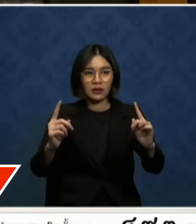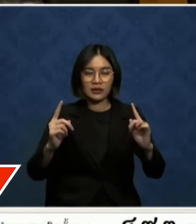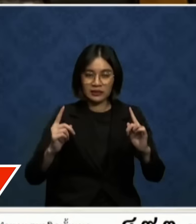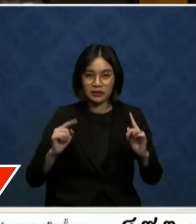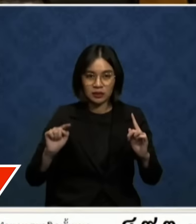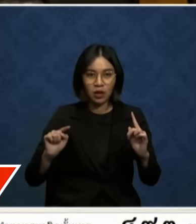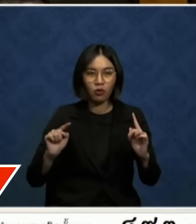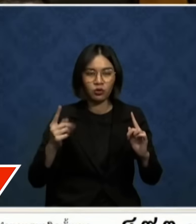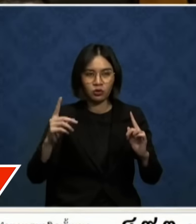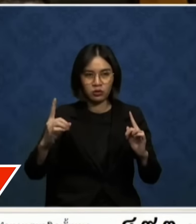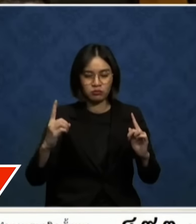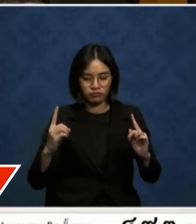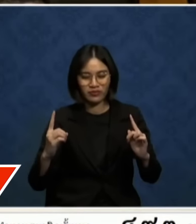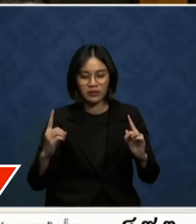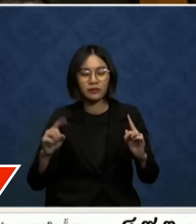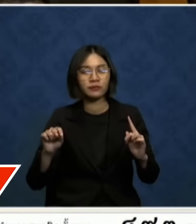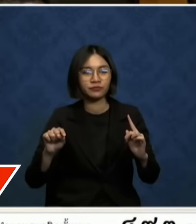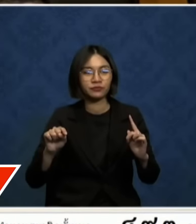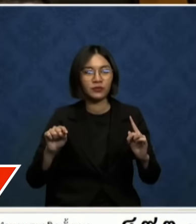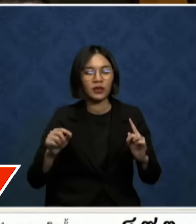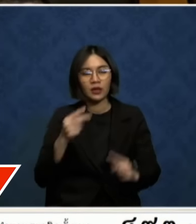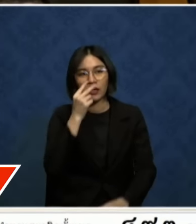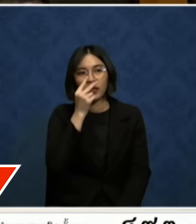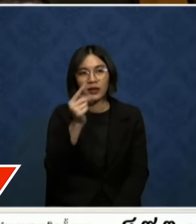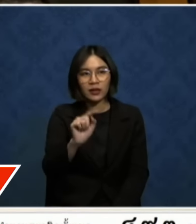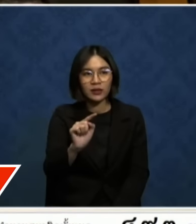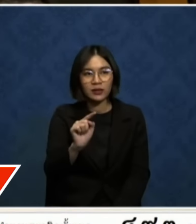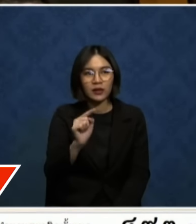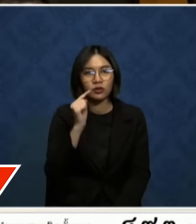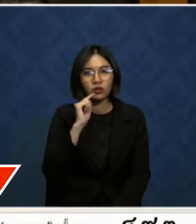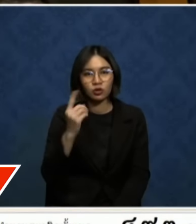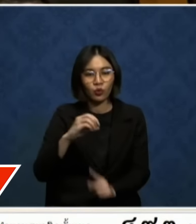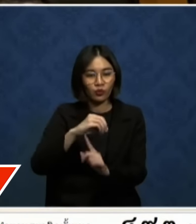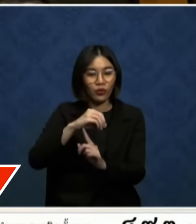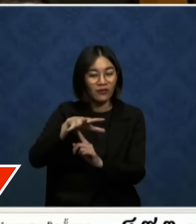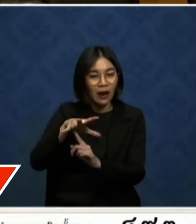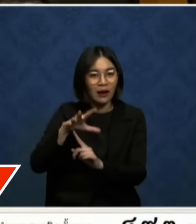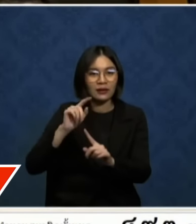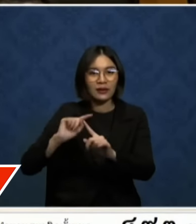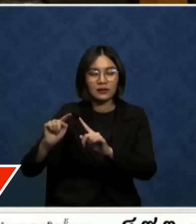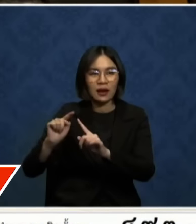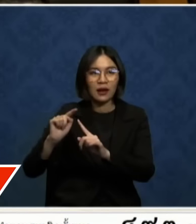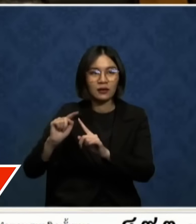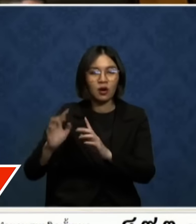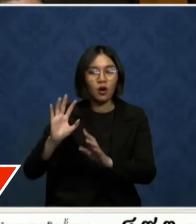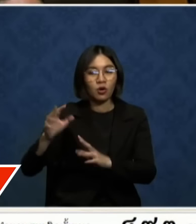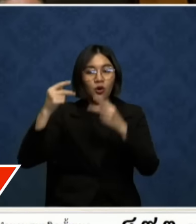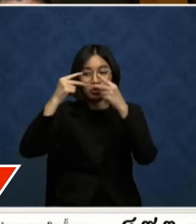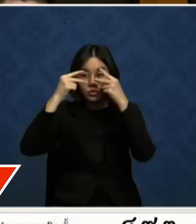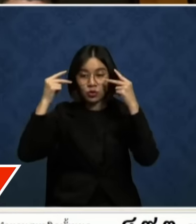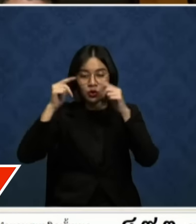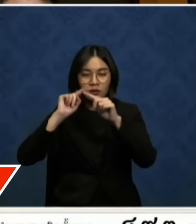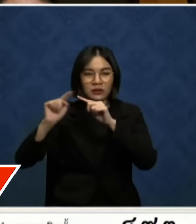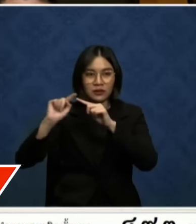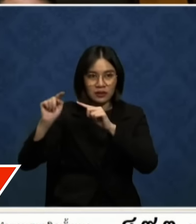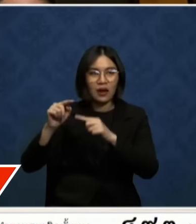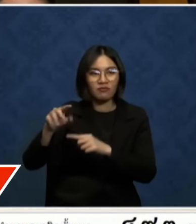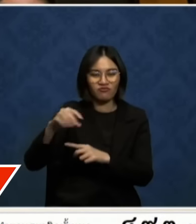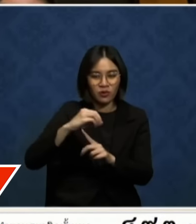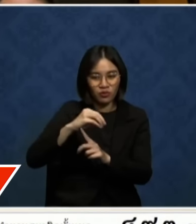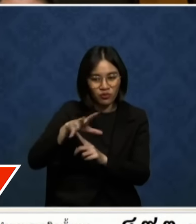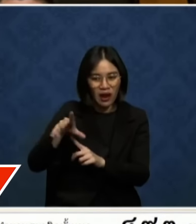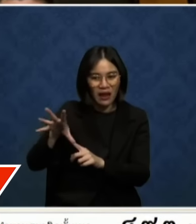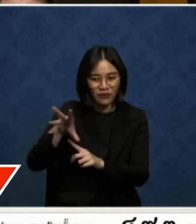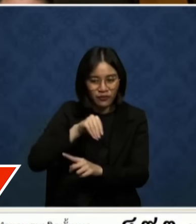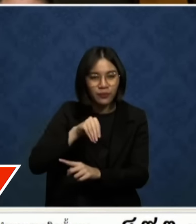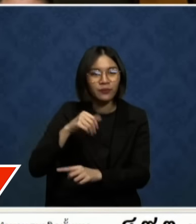ะครับซึ่งส่วนใหญ่นะครับเราก็จะเห็นตัวรับสัญญาณนะครับของเหล่าสแกมเมอร์เหล่านี้นะครับรับกลับมาด้วยซ้ำไป